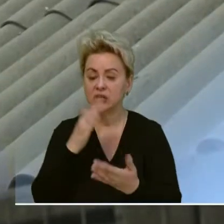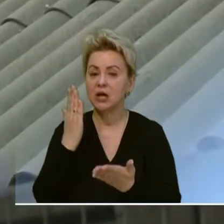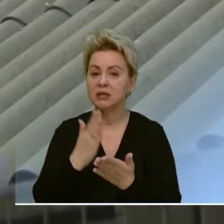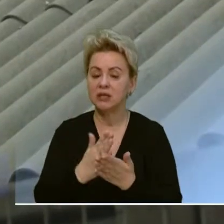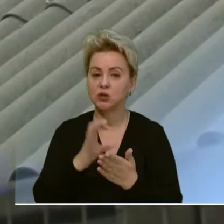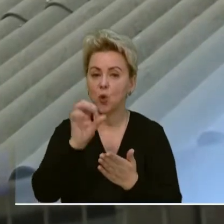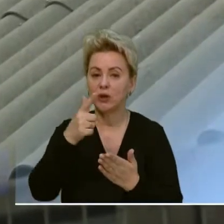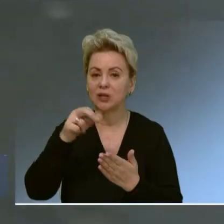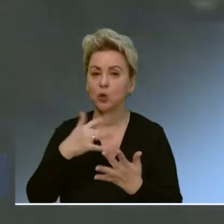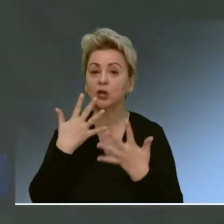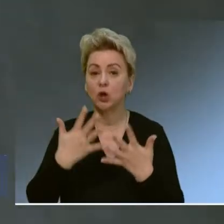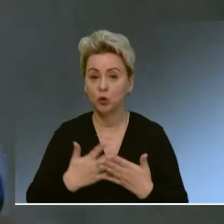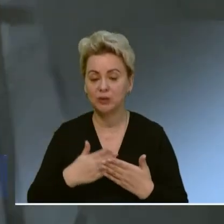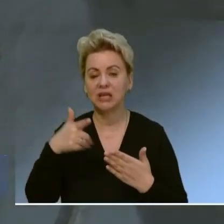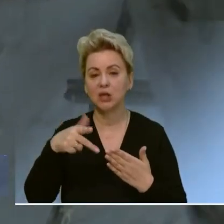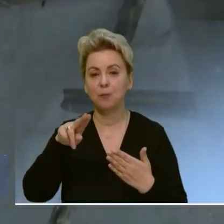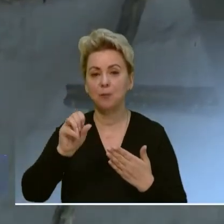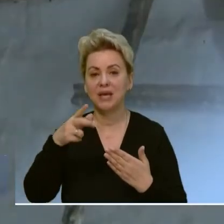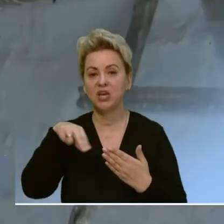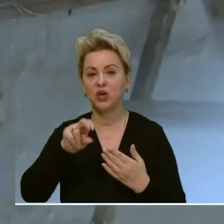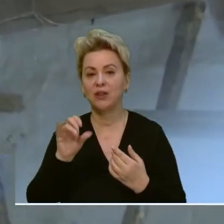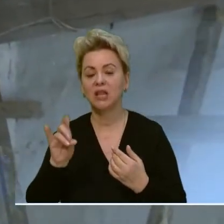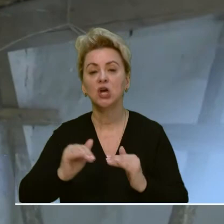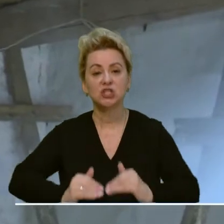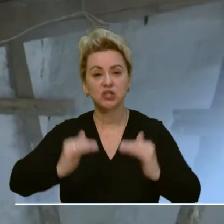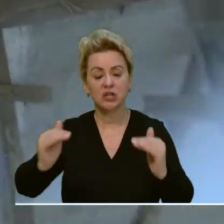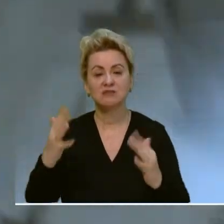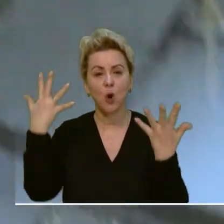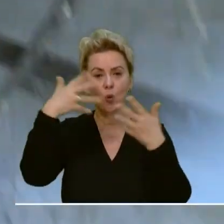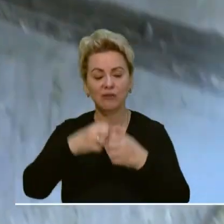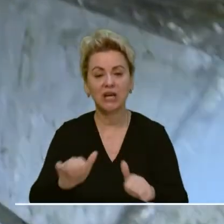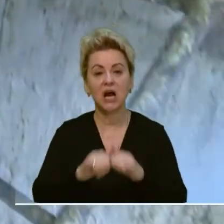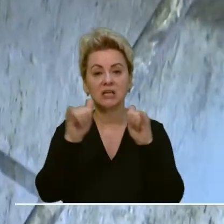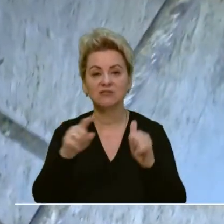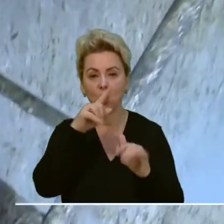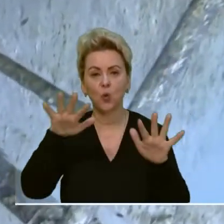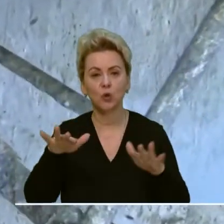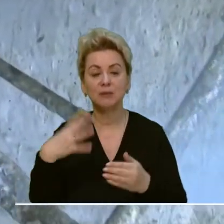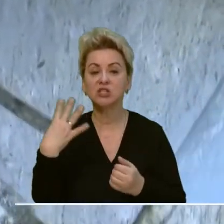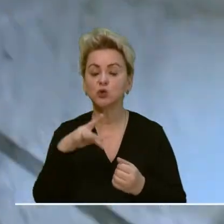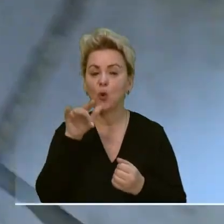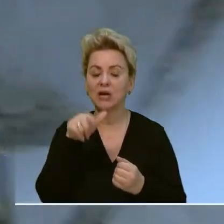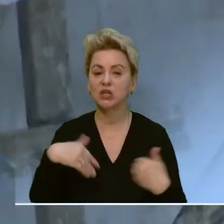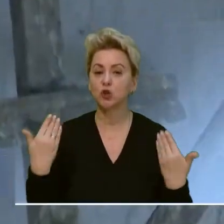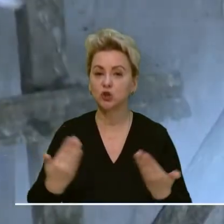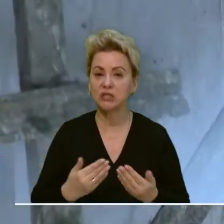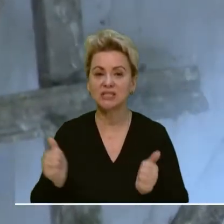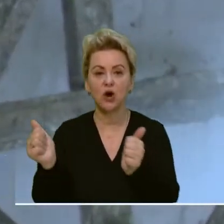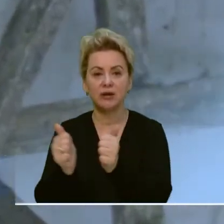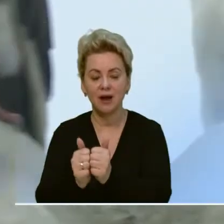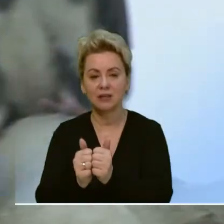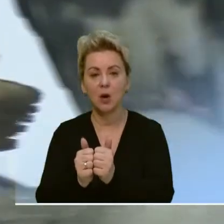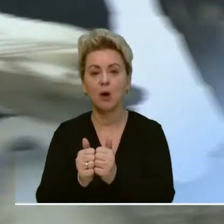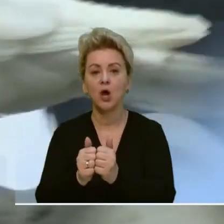есть и орнитологи-любители. Геннадий Пикин, например, с детства увлекается разведением голубей. За 40 лет жизни бок о бок,